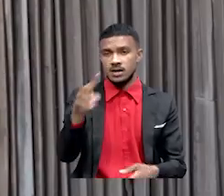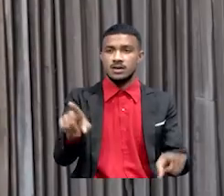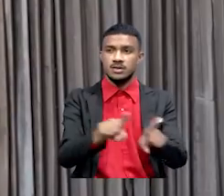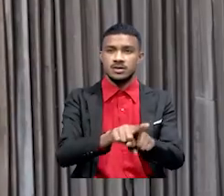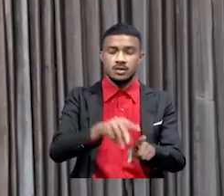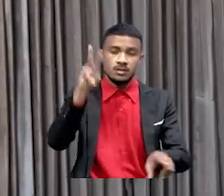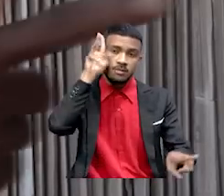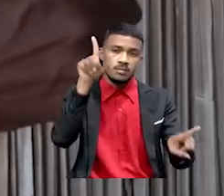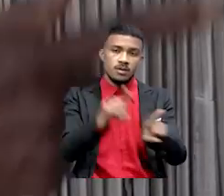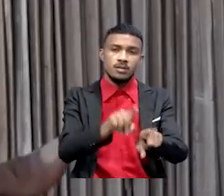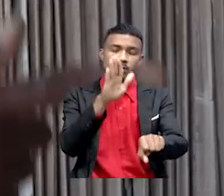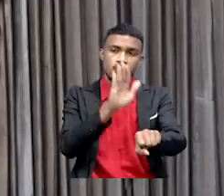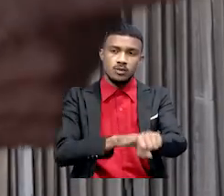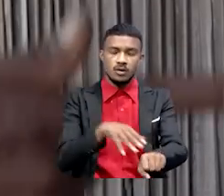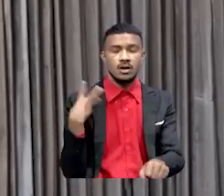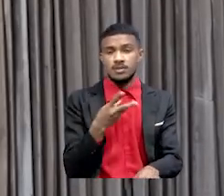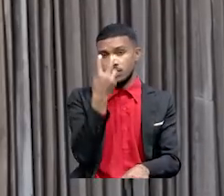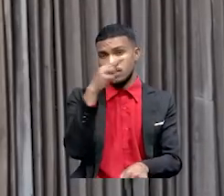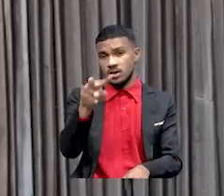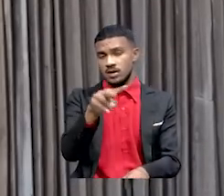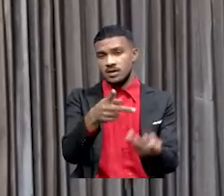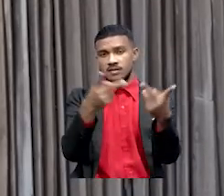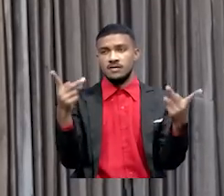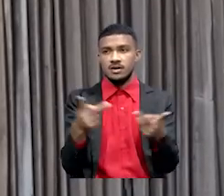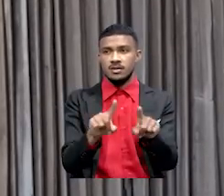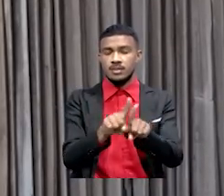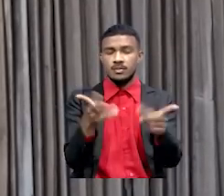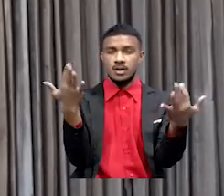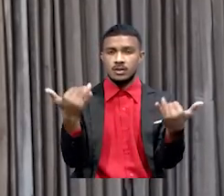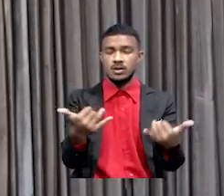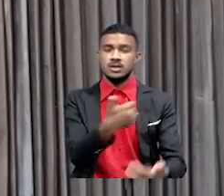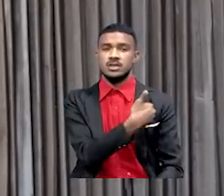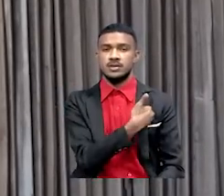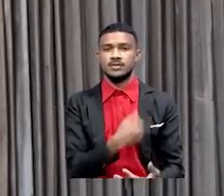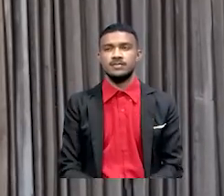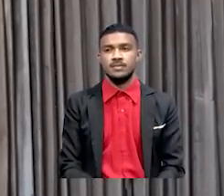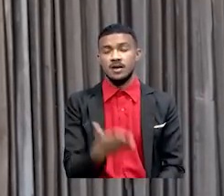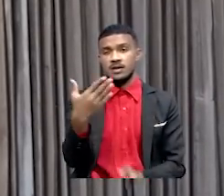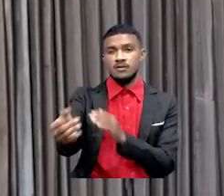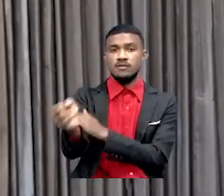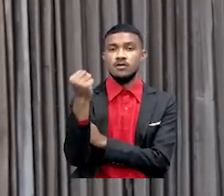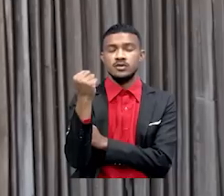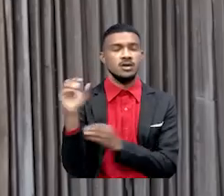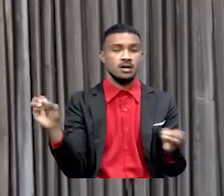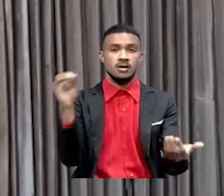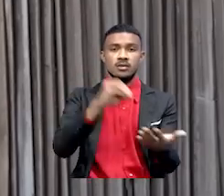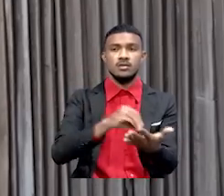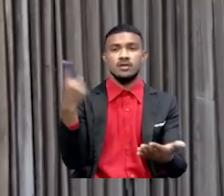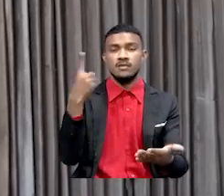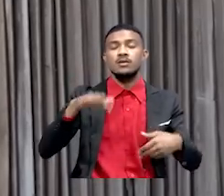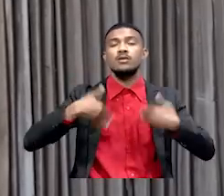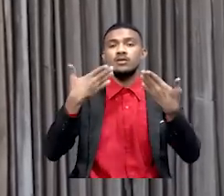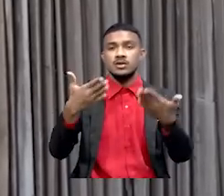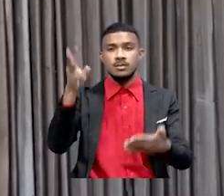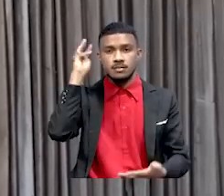amner bulu mau, mayan nara hari fatin, hatu lihat fatin tu, tu aku orang mesti lagu ni yang force lah tuan fatin. Entah insa mak yang